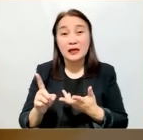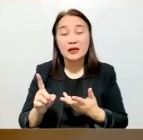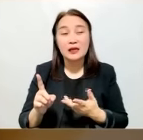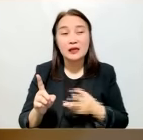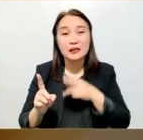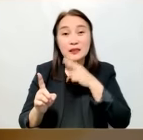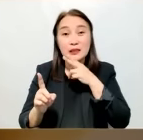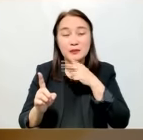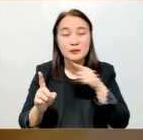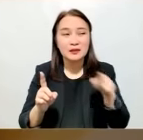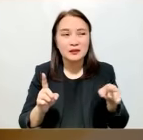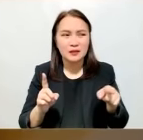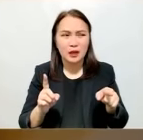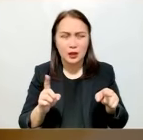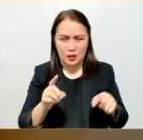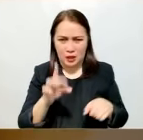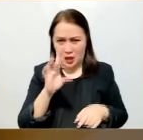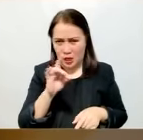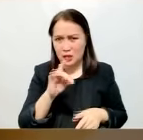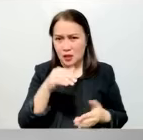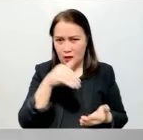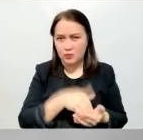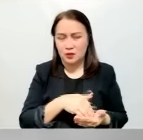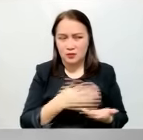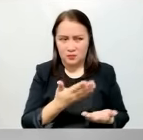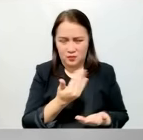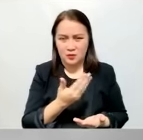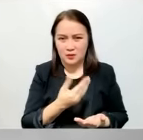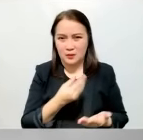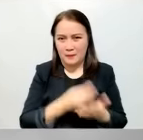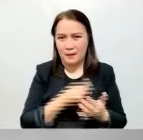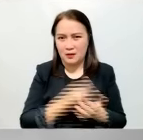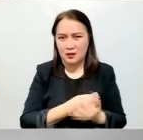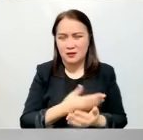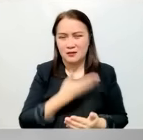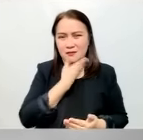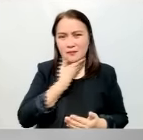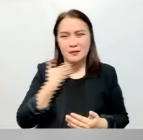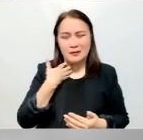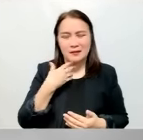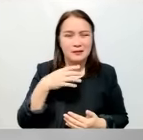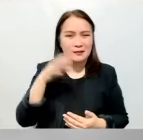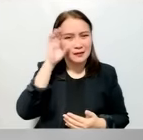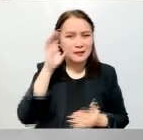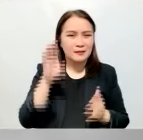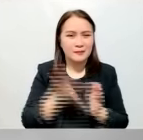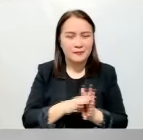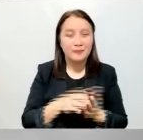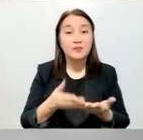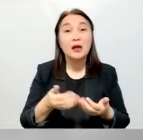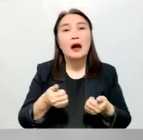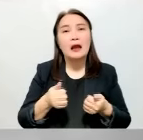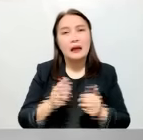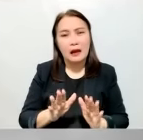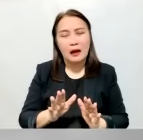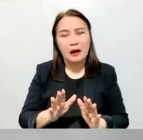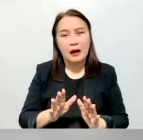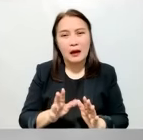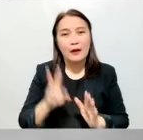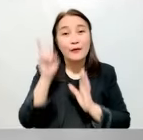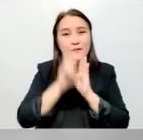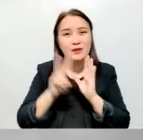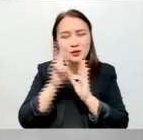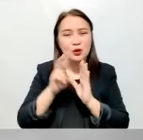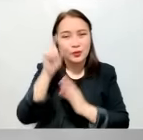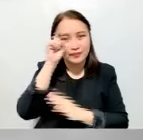8,000 pesos ang dalagita kapalit ng malalaswang video nito. Kalaunan, pumayag ang biktima at nakumbinsi ring mag-video call sex. Ang hindi